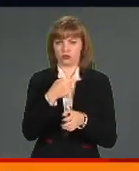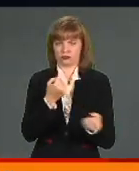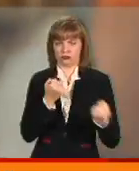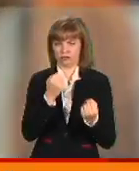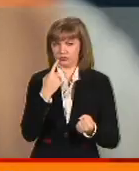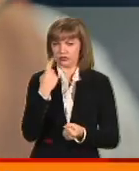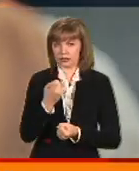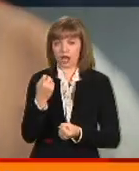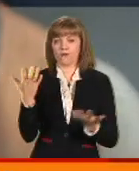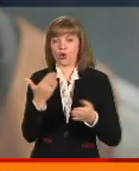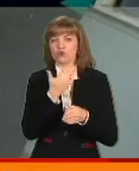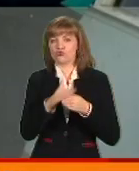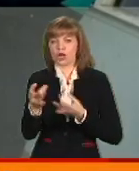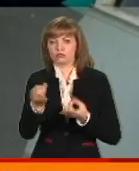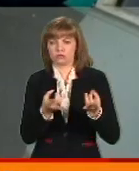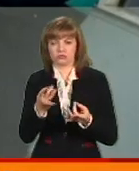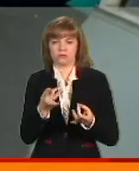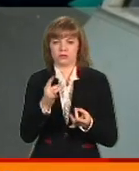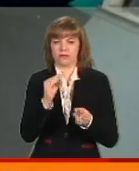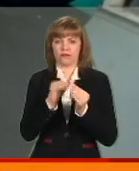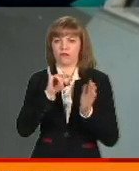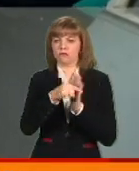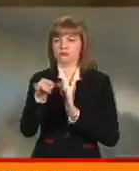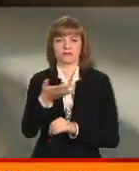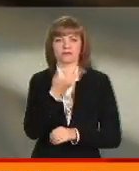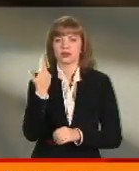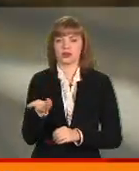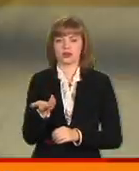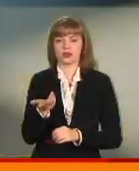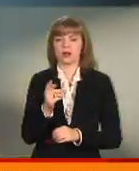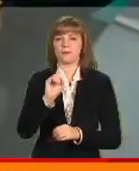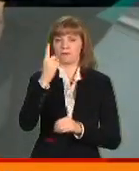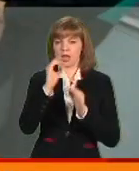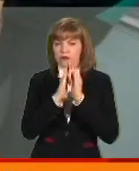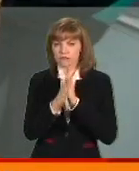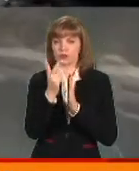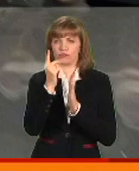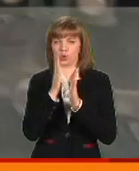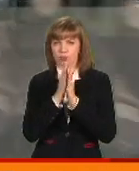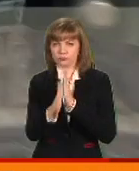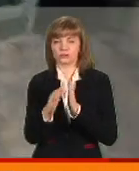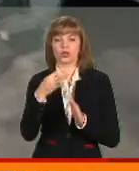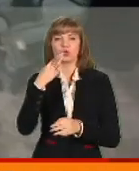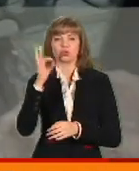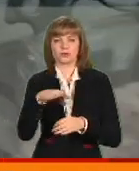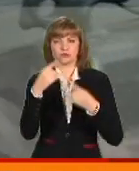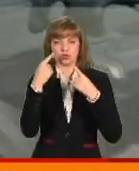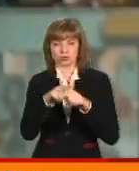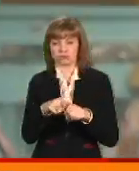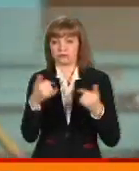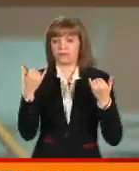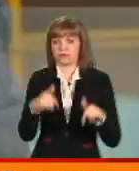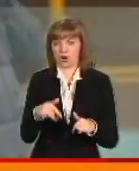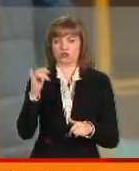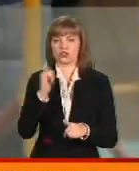какую бы часть ни стреляли, видите, трехслойная броня. Первый слой, второй слой, третий. Досвідчені інженери вражені